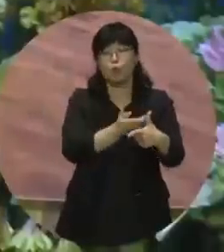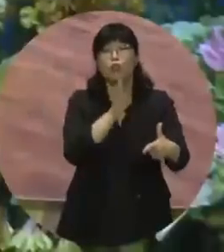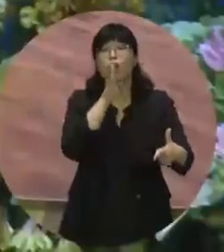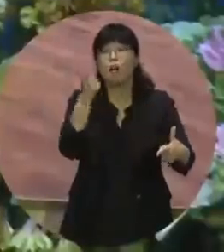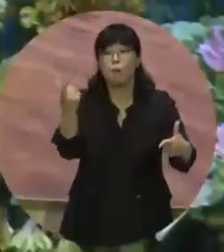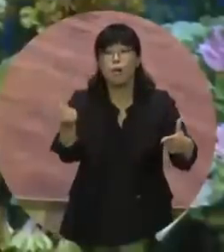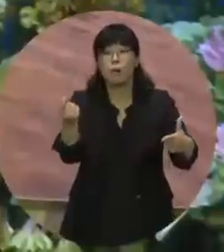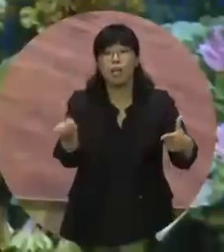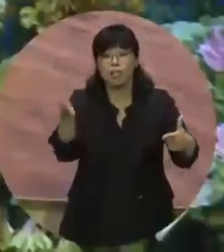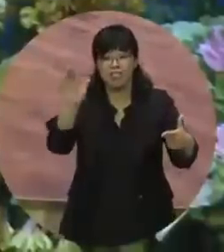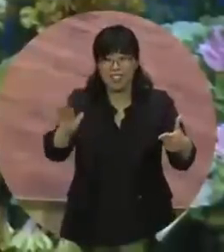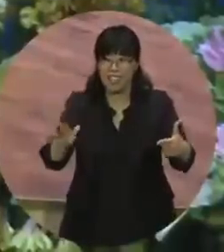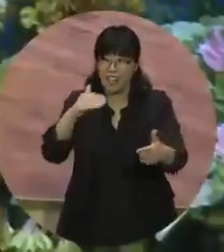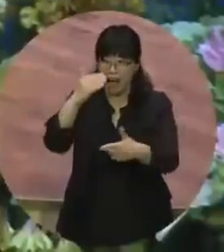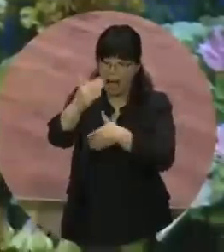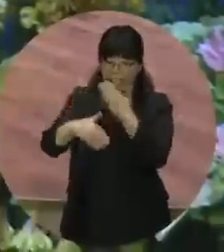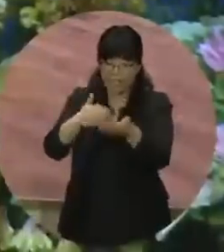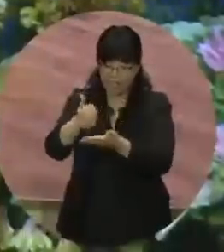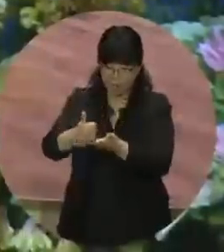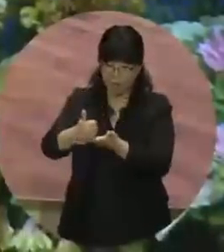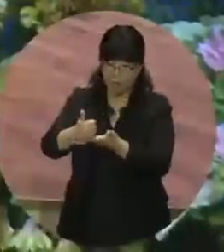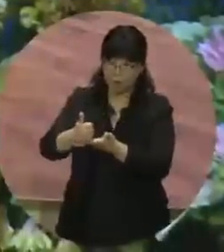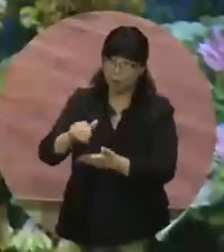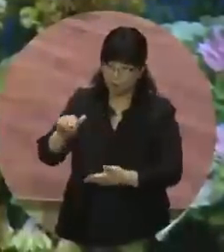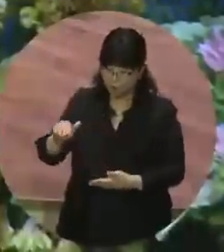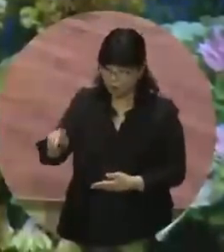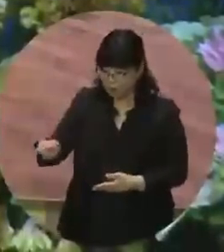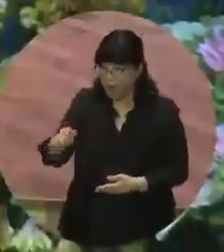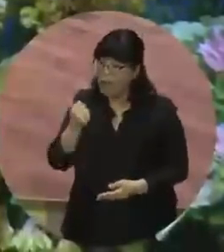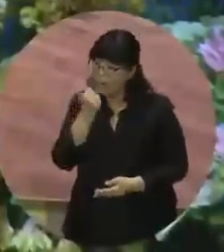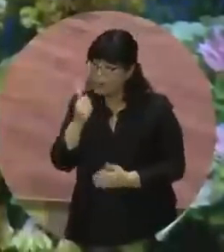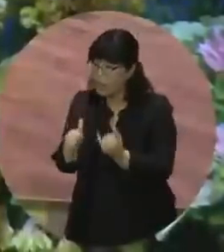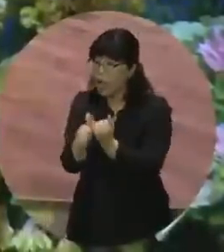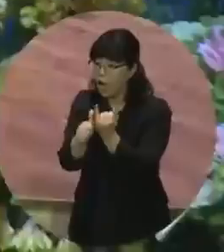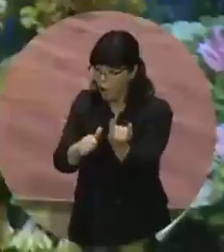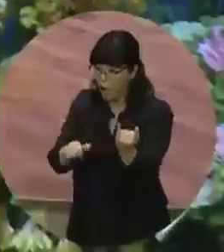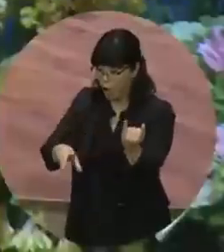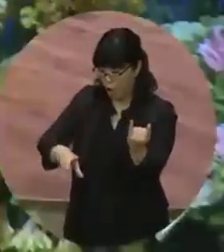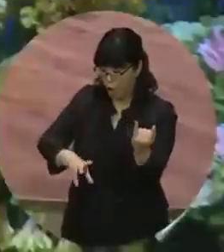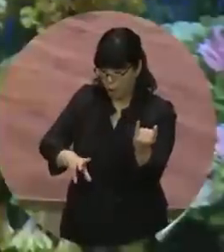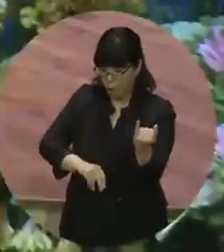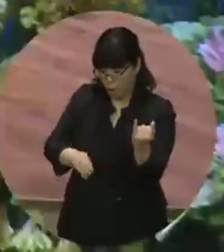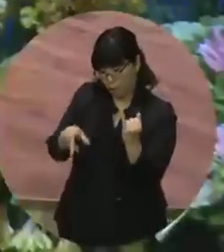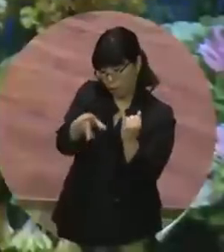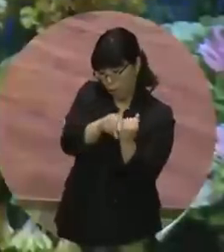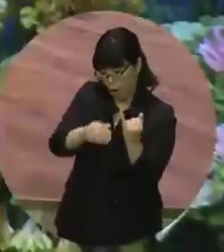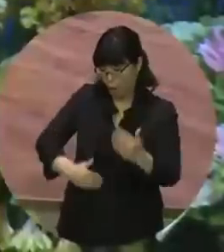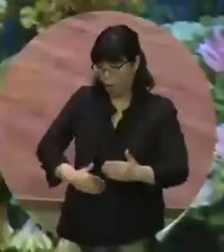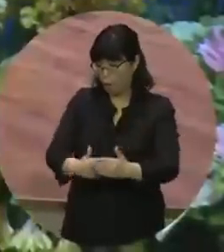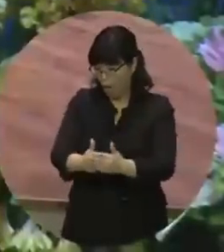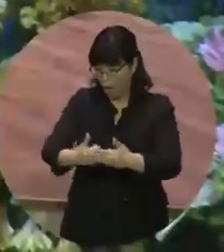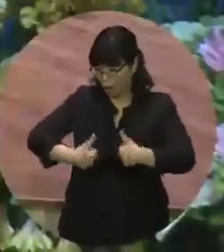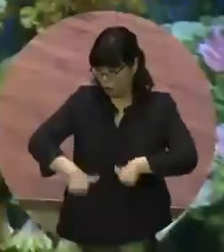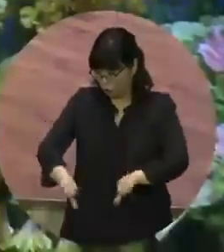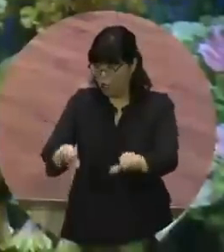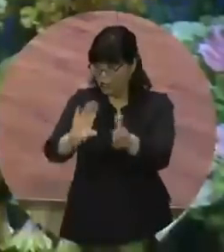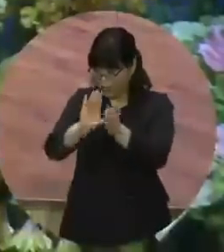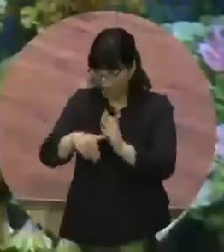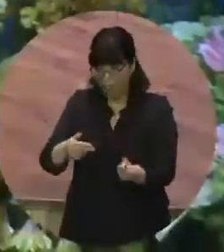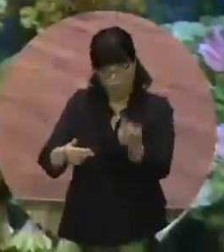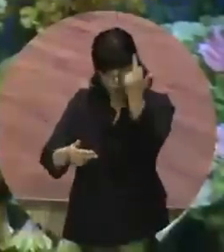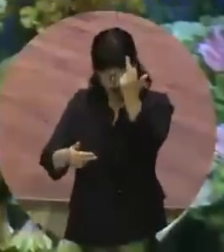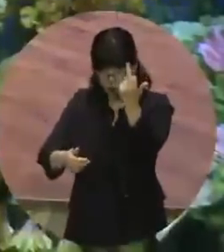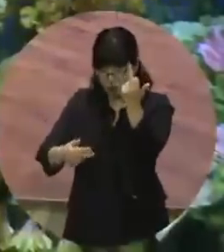장자권은 에서가 아니라 동생 야곱에게 줄 것이다 라고 말씀하셨어요. 그런데도